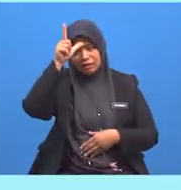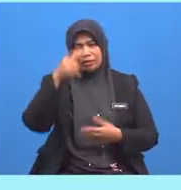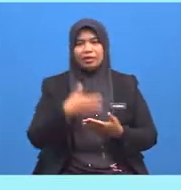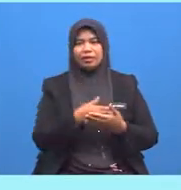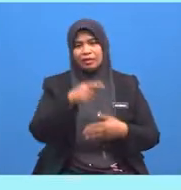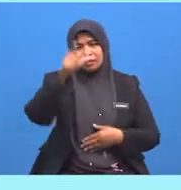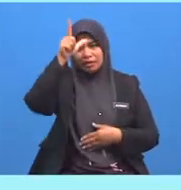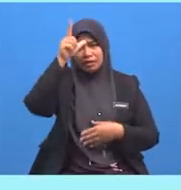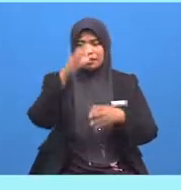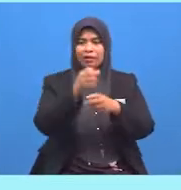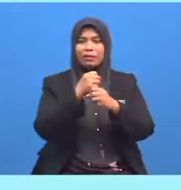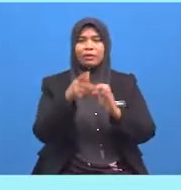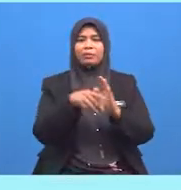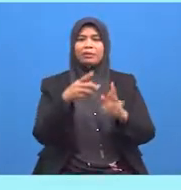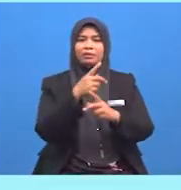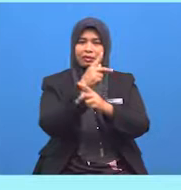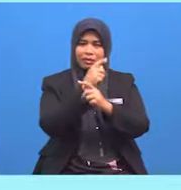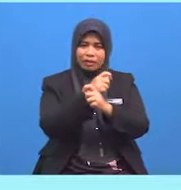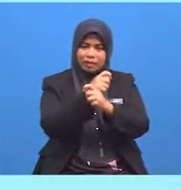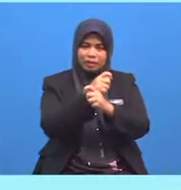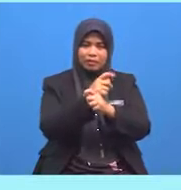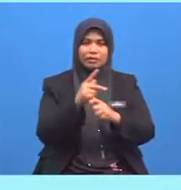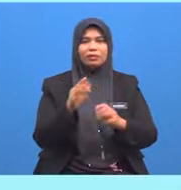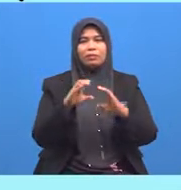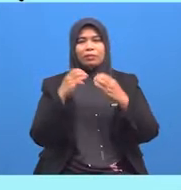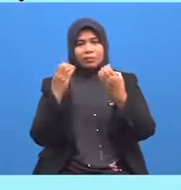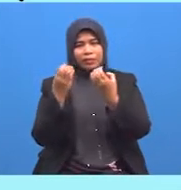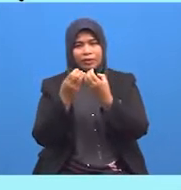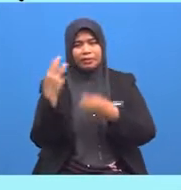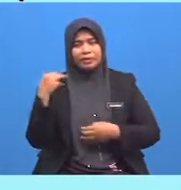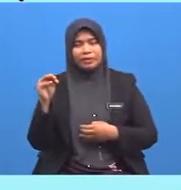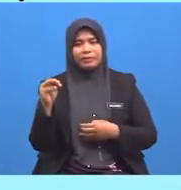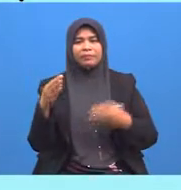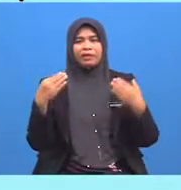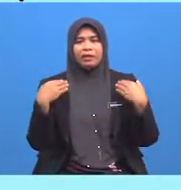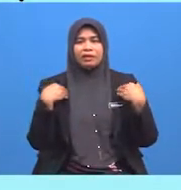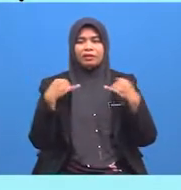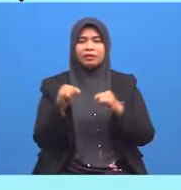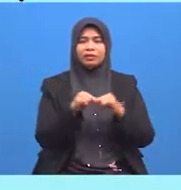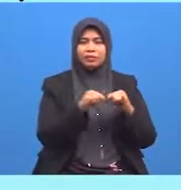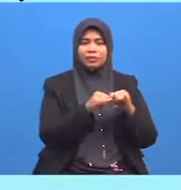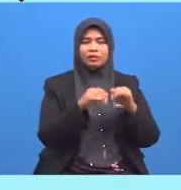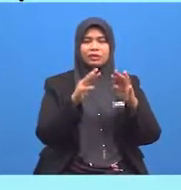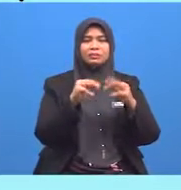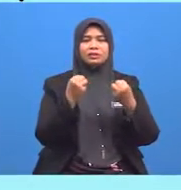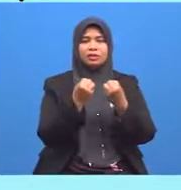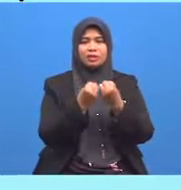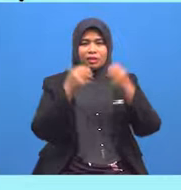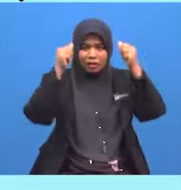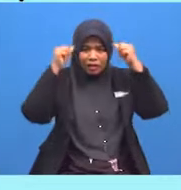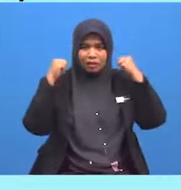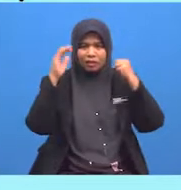dapat mempertahankan qobilah Michael pada juga masyarakat Arab jahiliyah yang membunuh anak